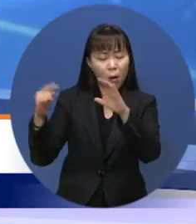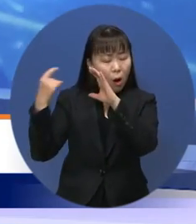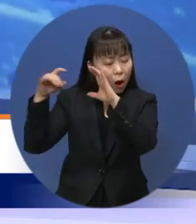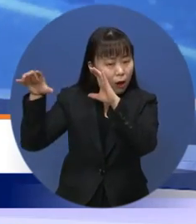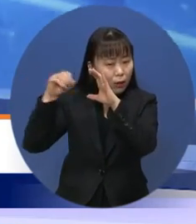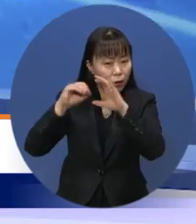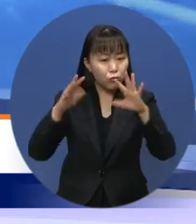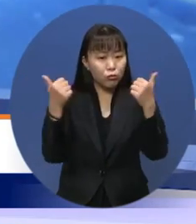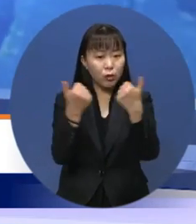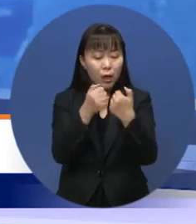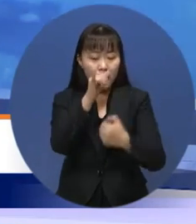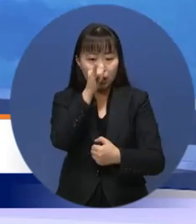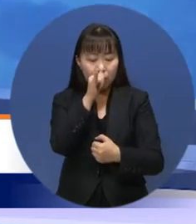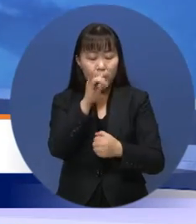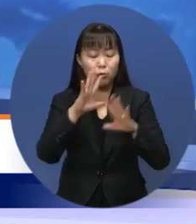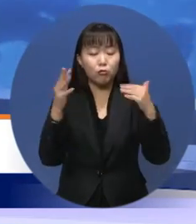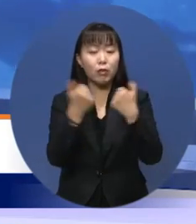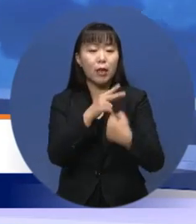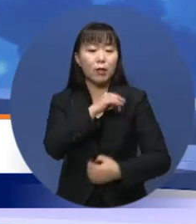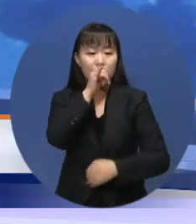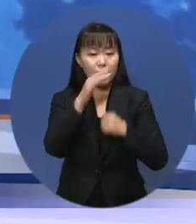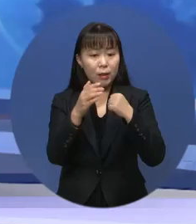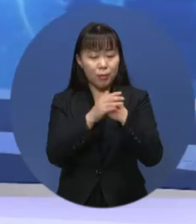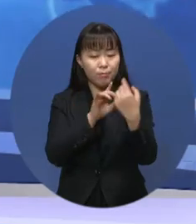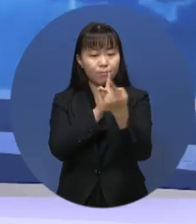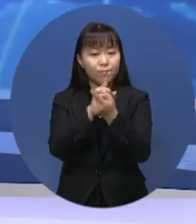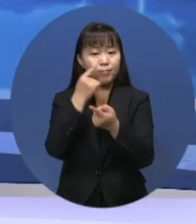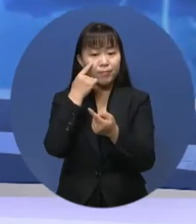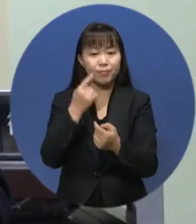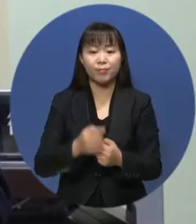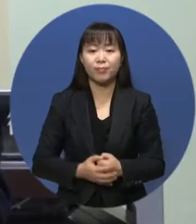있어 정우선 기자가 만나봤습니다.